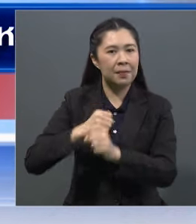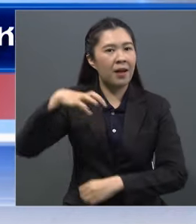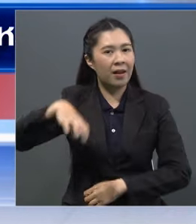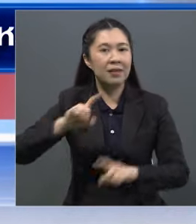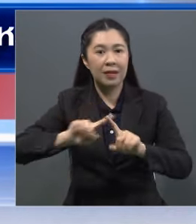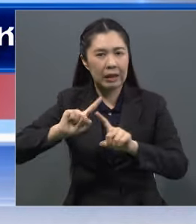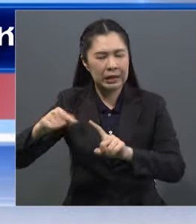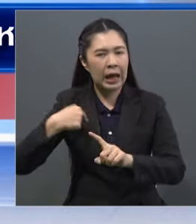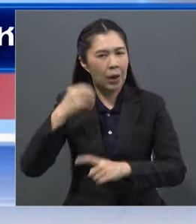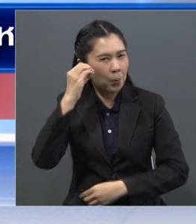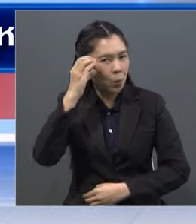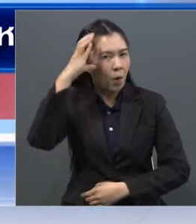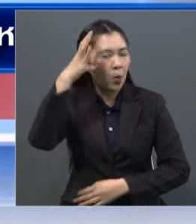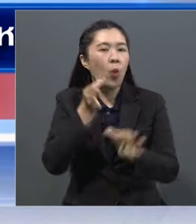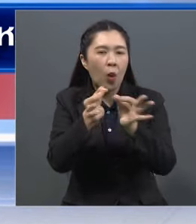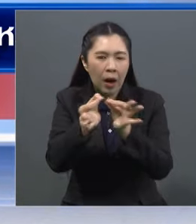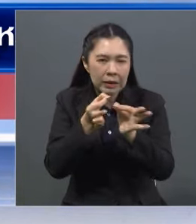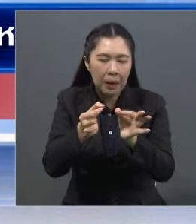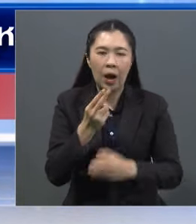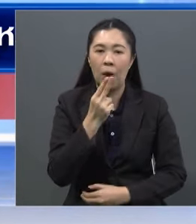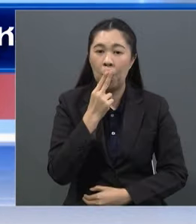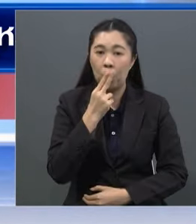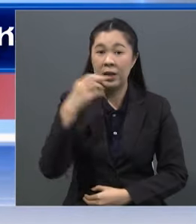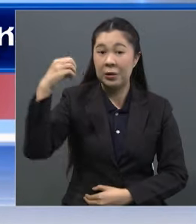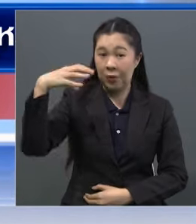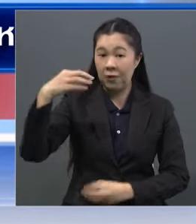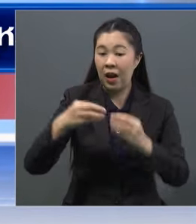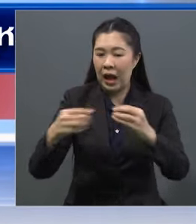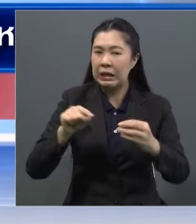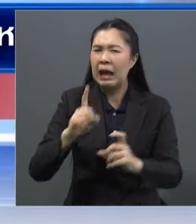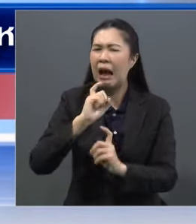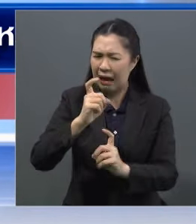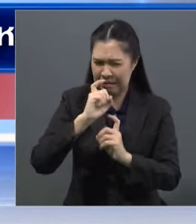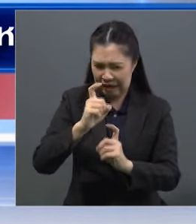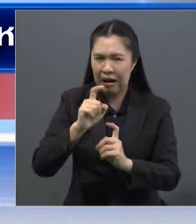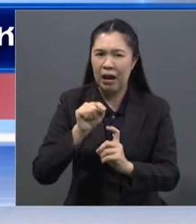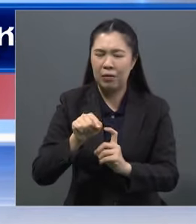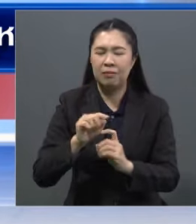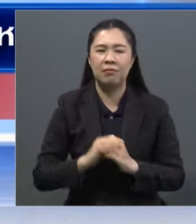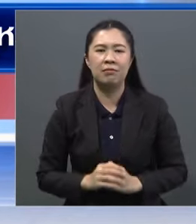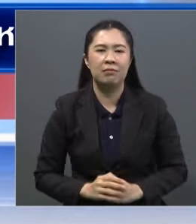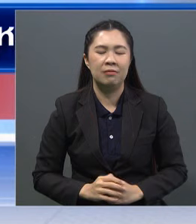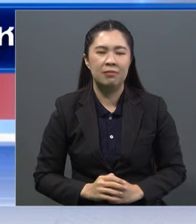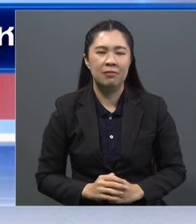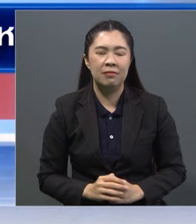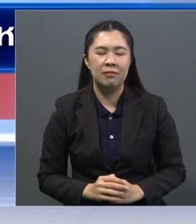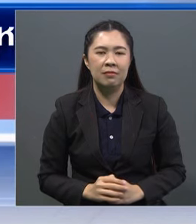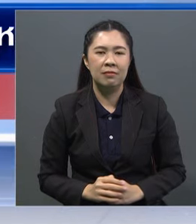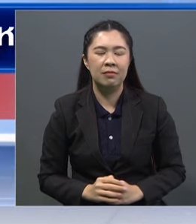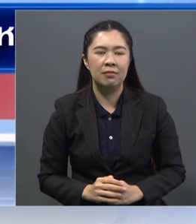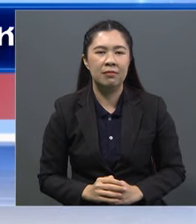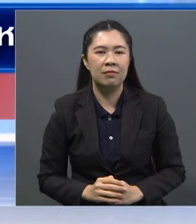ยายามที่จะให้ความรู้ในเรื่องนี้ว่าบุหรี่ไฟฟ้าแท้จริงแล้วเนี่ยมีอันตรายมากกว่าบุหรี่ปกติธรรมดาเสียด้วยซ้ำอะค่ะ